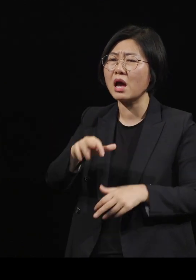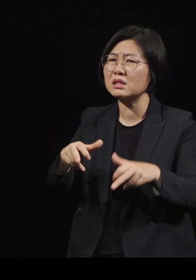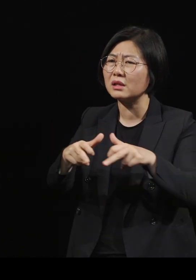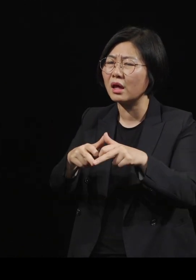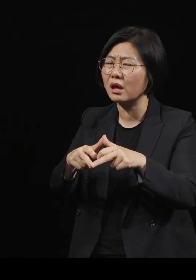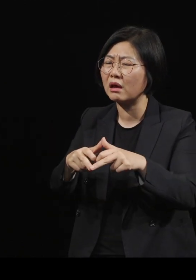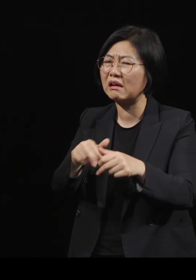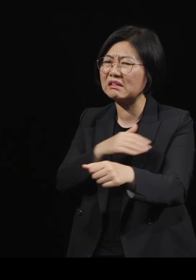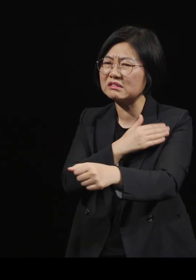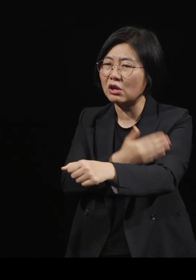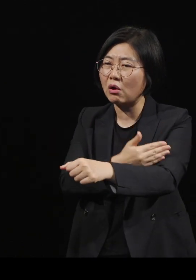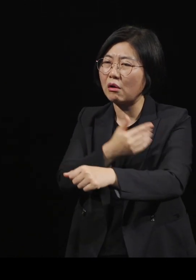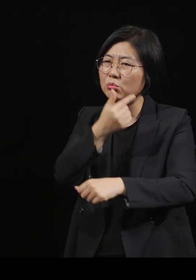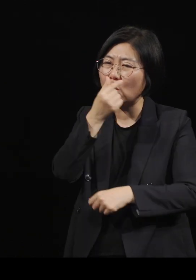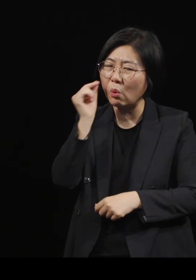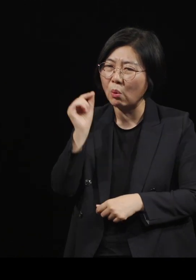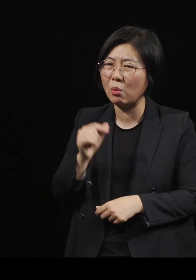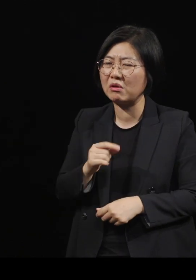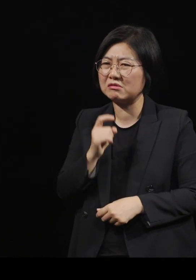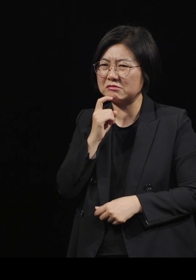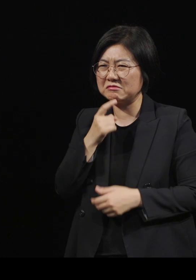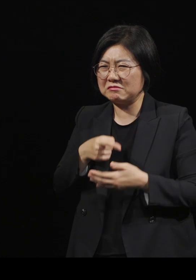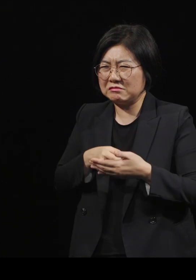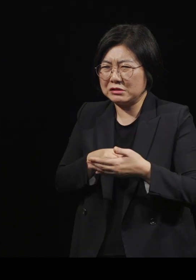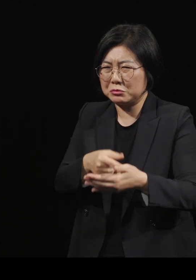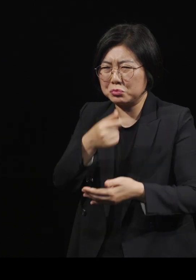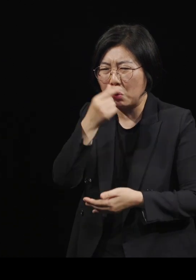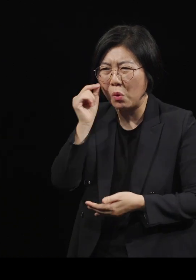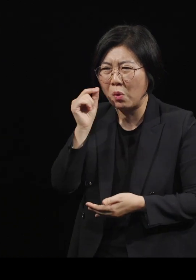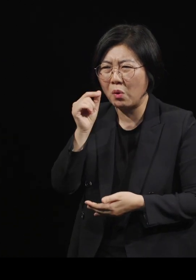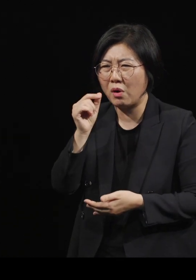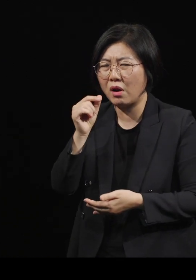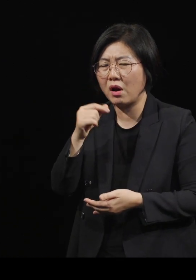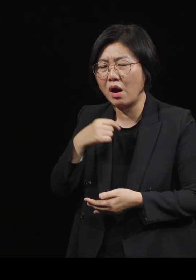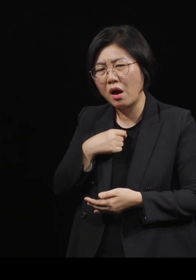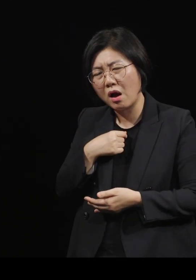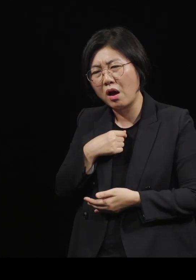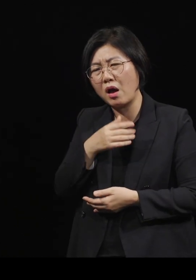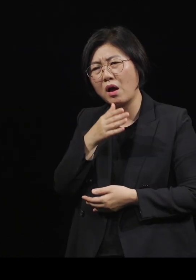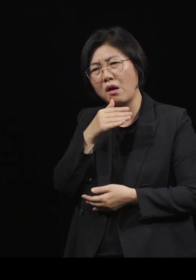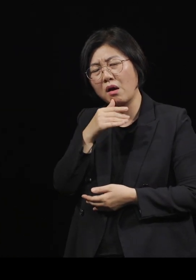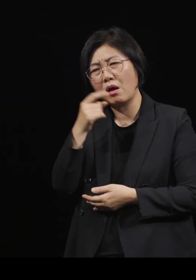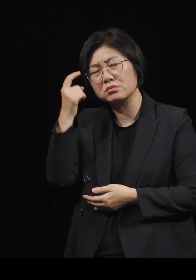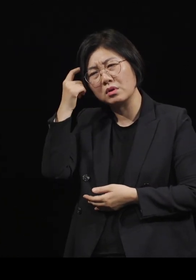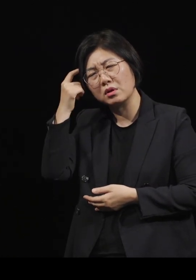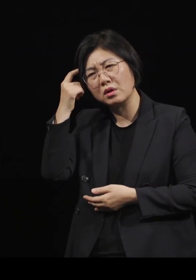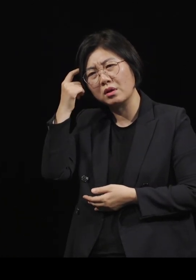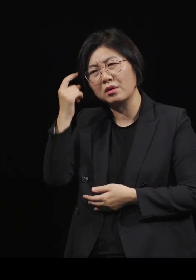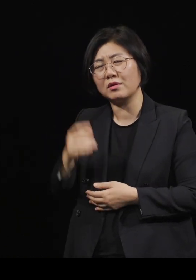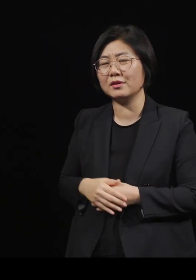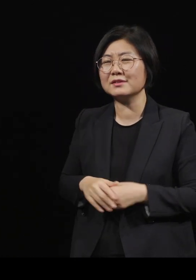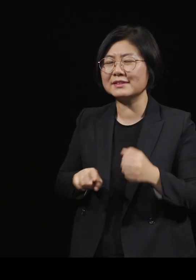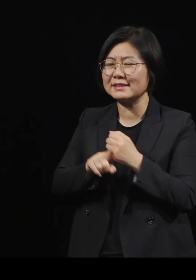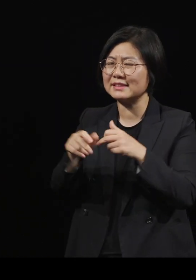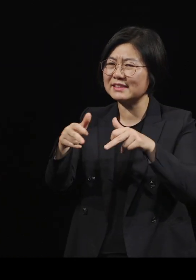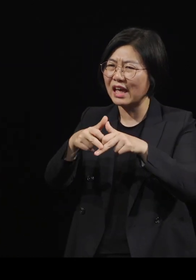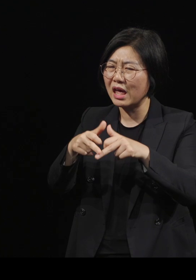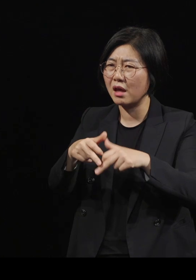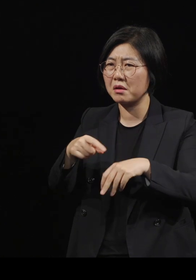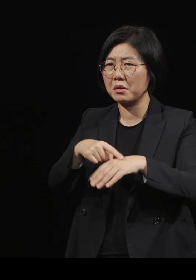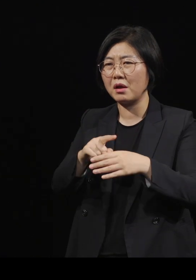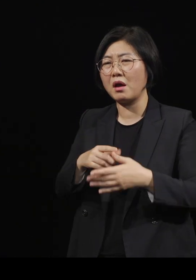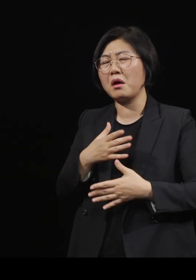좀 능력이 부족하고 의지가 부족한 거 아닌가? 라고 생각을 했어요. 그런